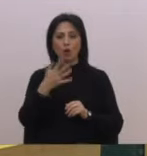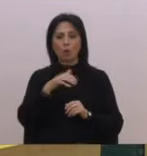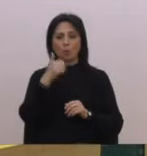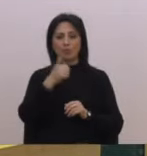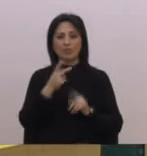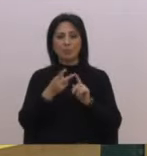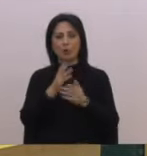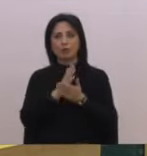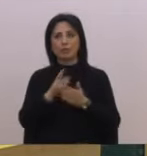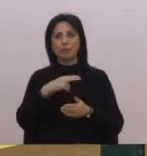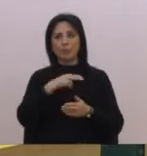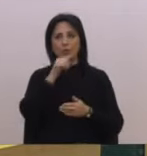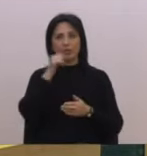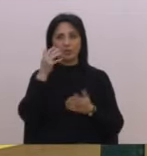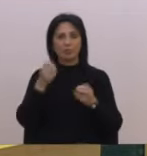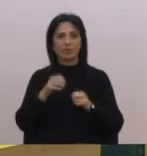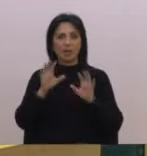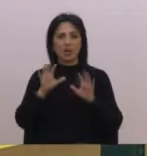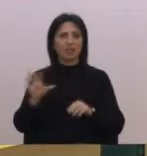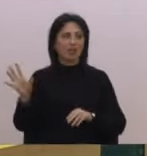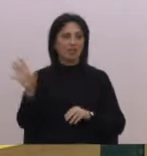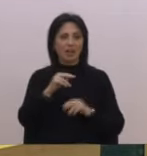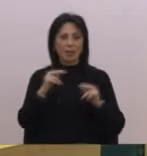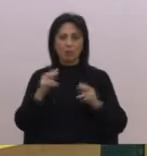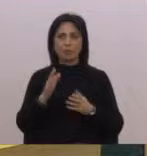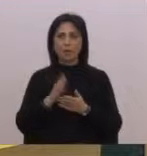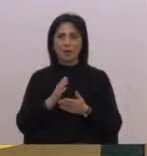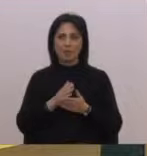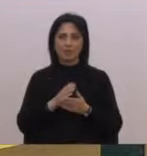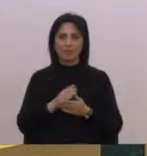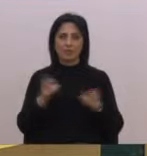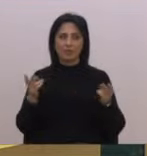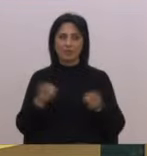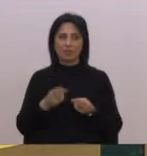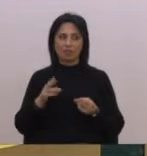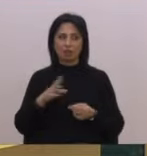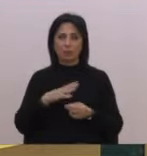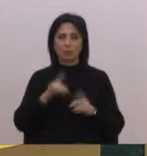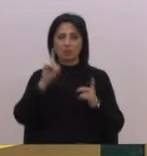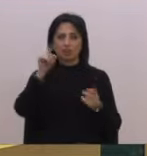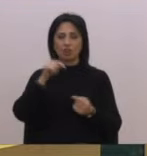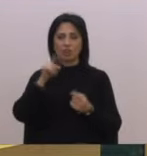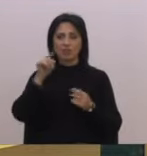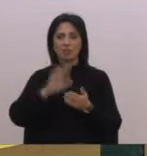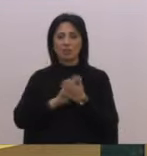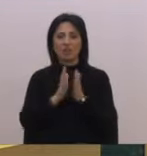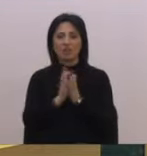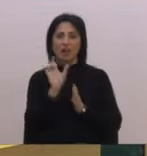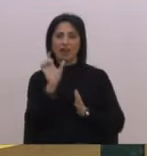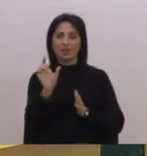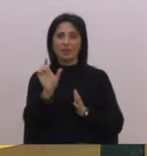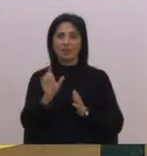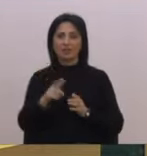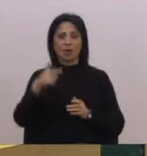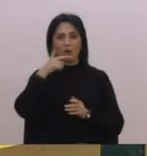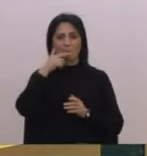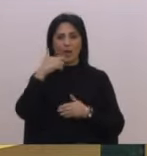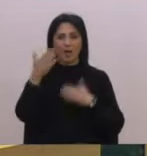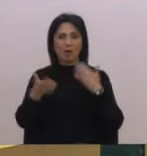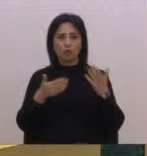ნახევრიდან. Პარლამენტმა გასულსაც მიიღო ეს კანონი ყველა მოწმე ხართ. Საჭირო იყო შესაბამისი ვადის მიცემა ოპერატორებისთვის